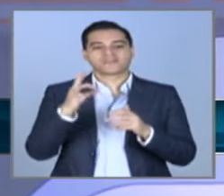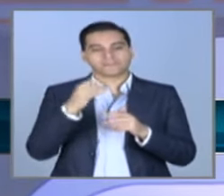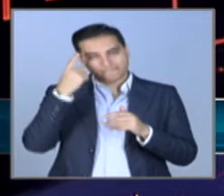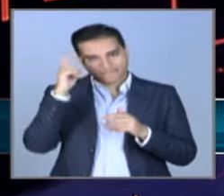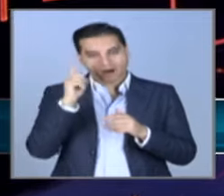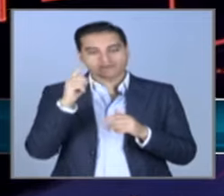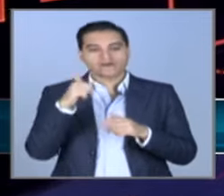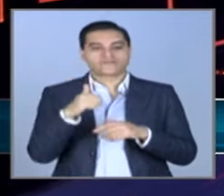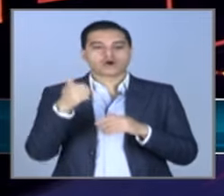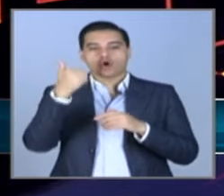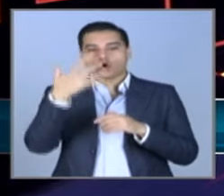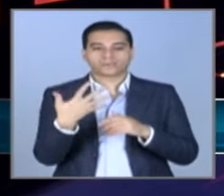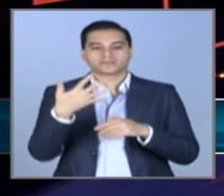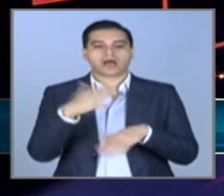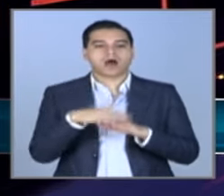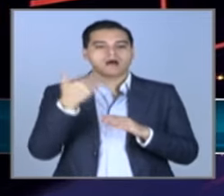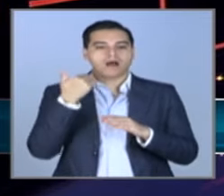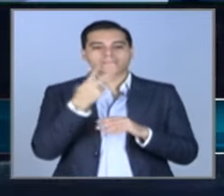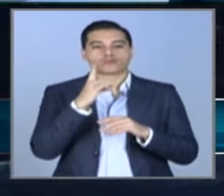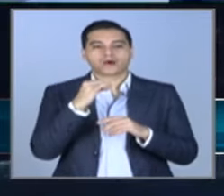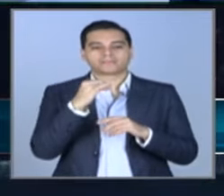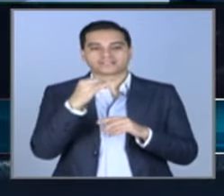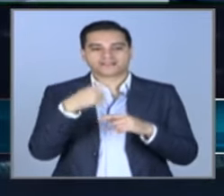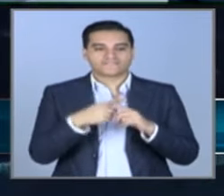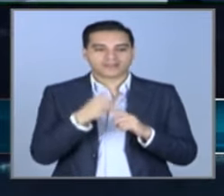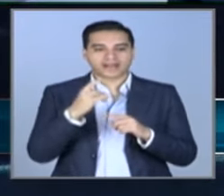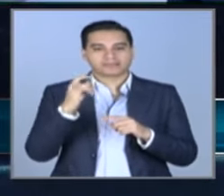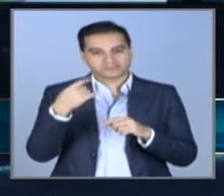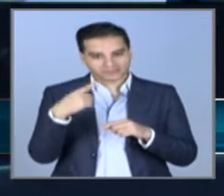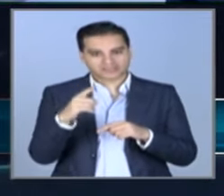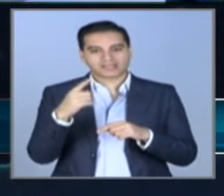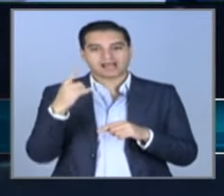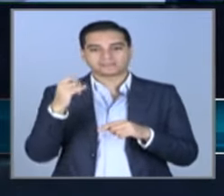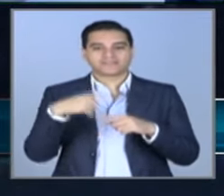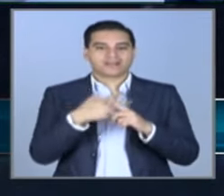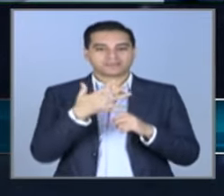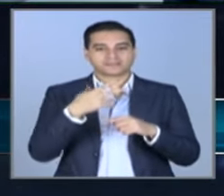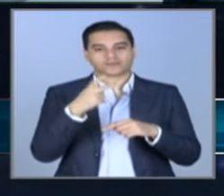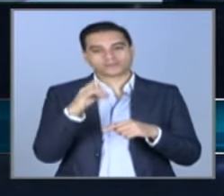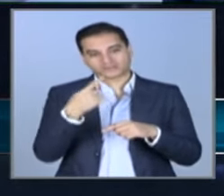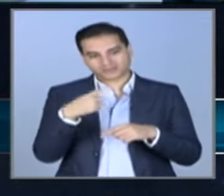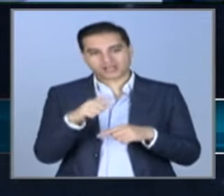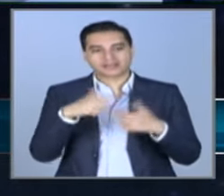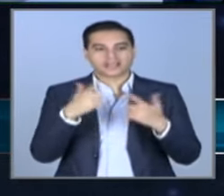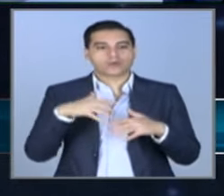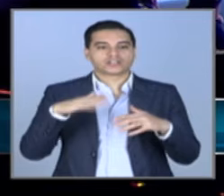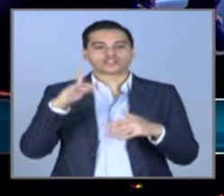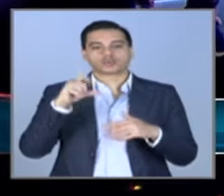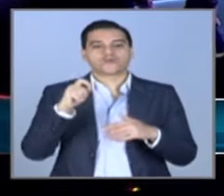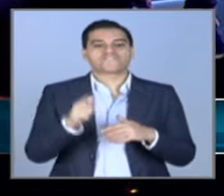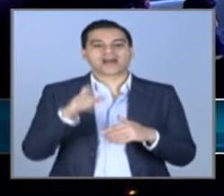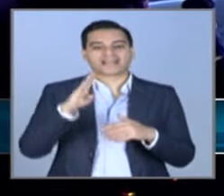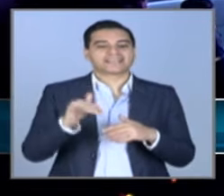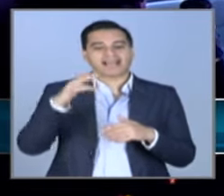باص. ما هو خمس الرقم 250؟ 50. صح. كم عدد ألوان علم دولة سلوفاكيا؟ 3.